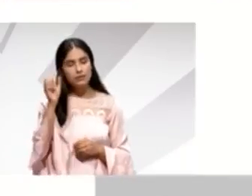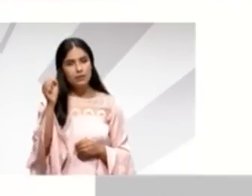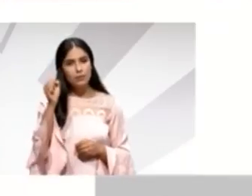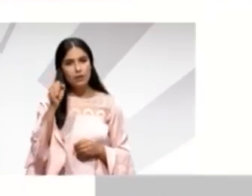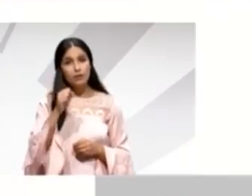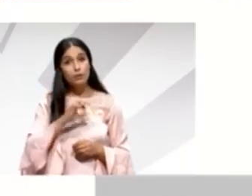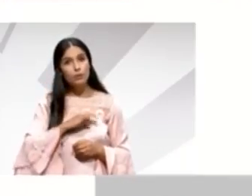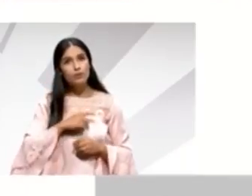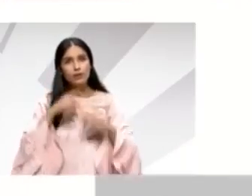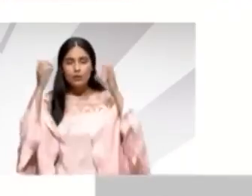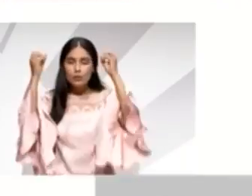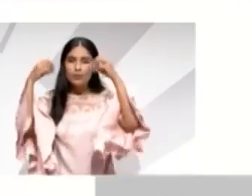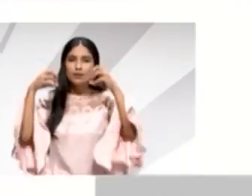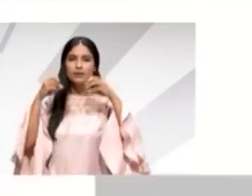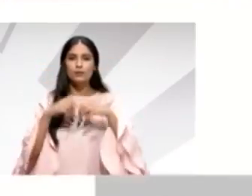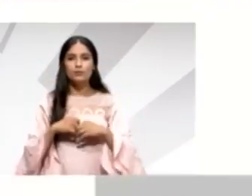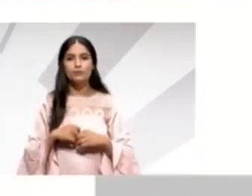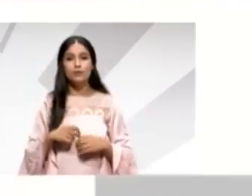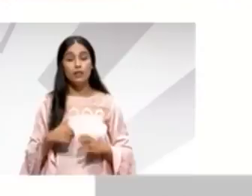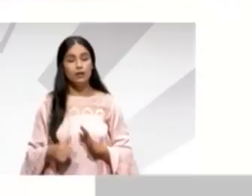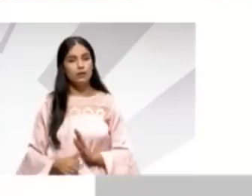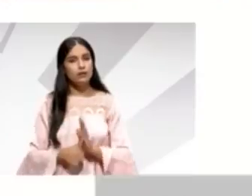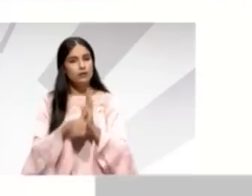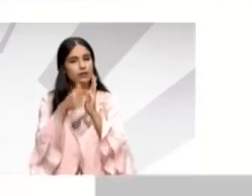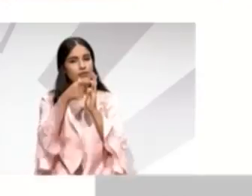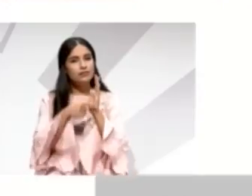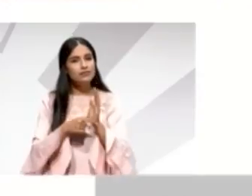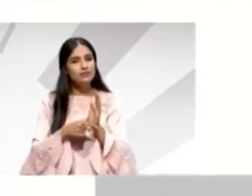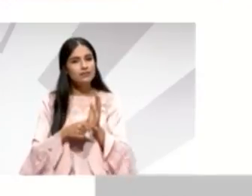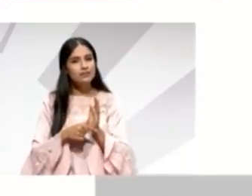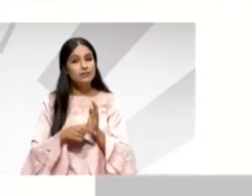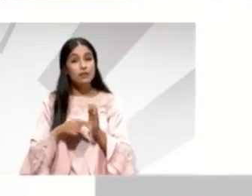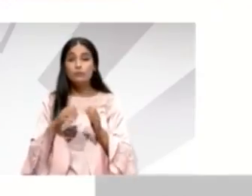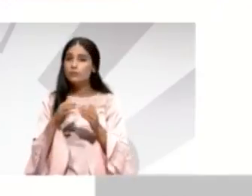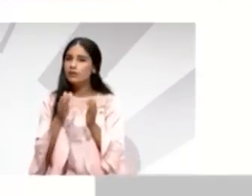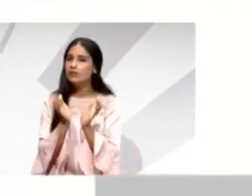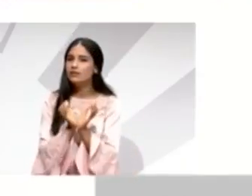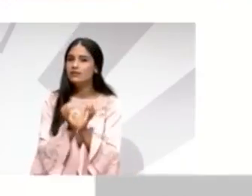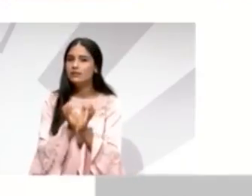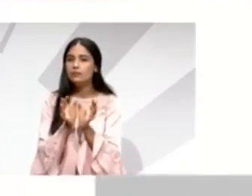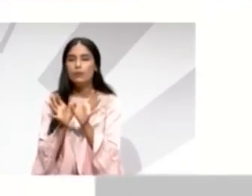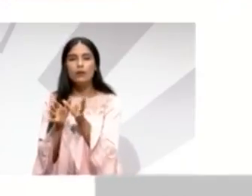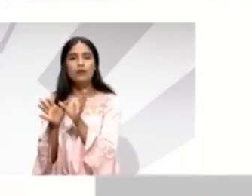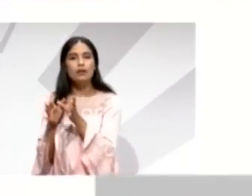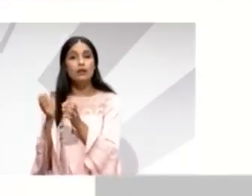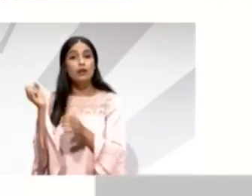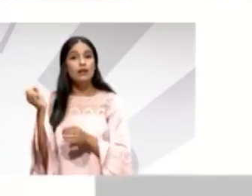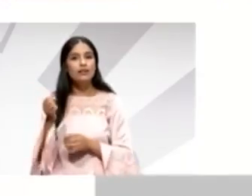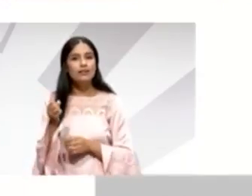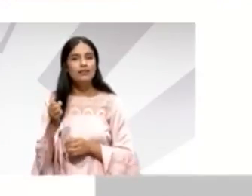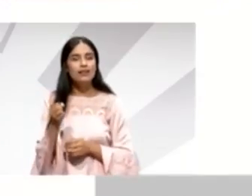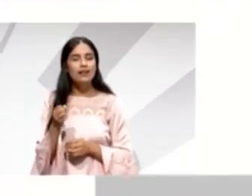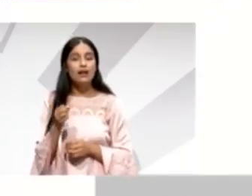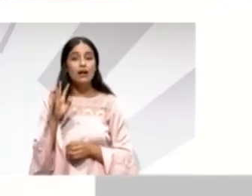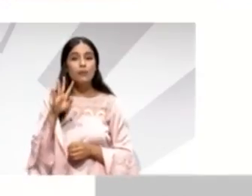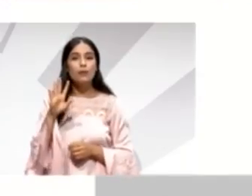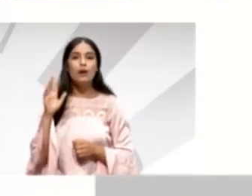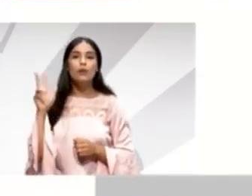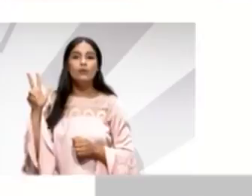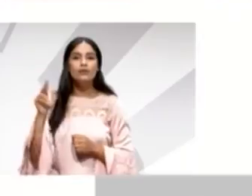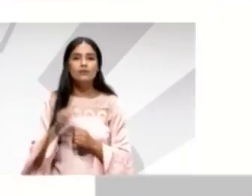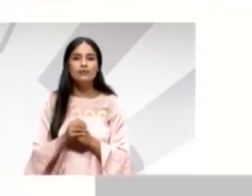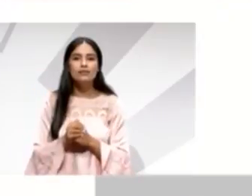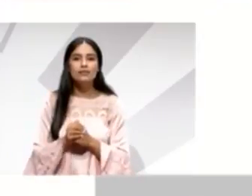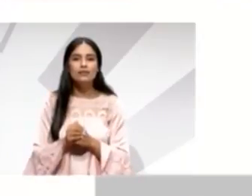وبركاته احنا المحسن رئيس قائمه حركه ال معها رقمها اربعه وثلاثين باسم كل اعضائها نقول لكم